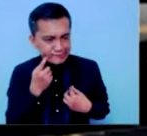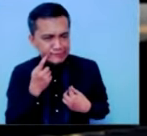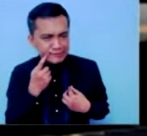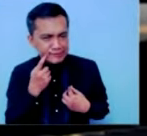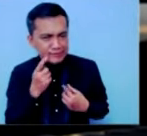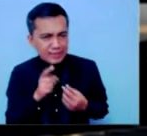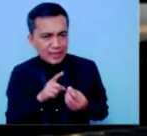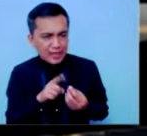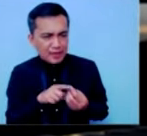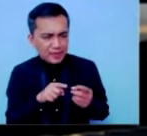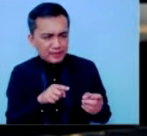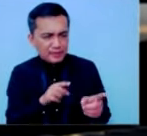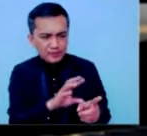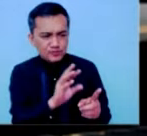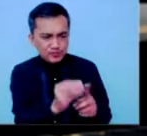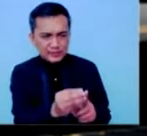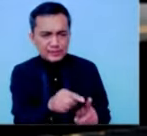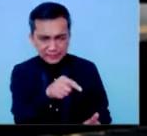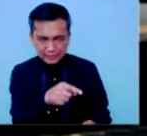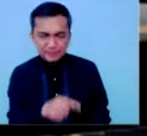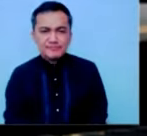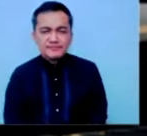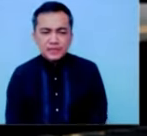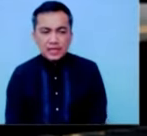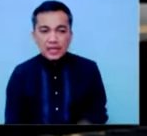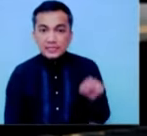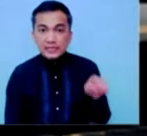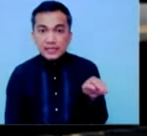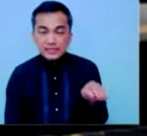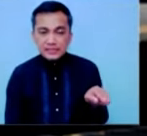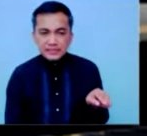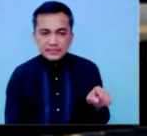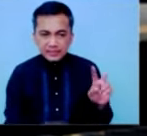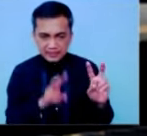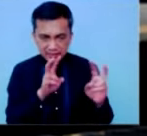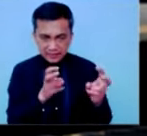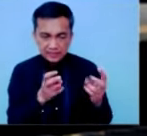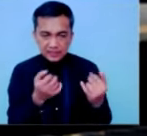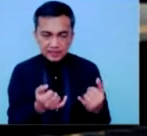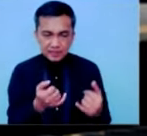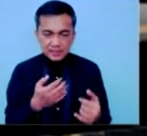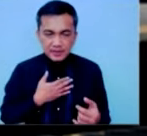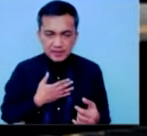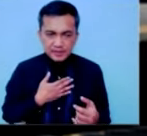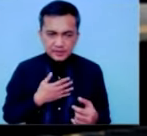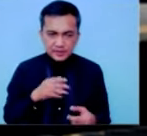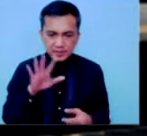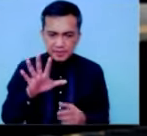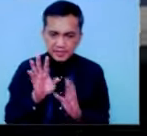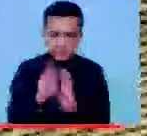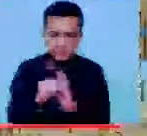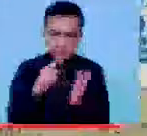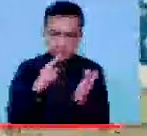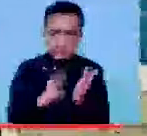sa kultura nila. At yan ang paksa ng aking 5-minutong report.